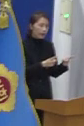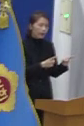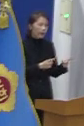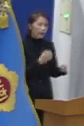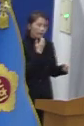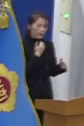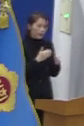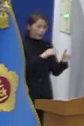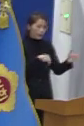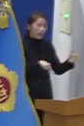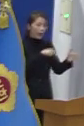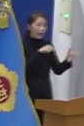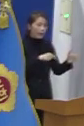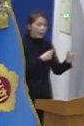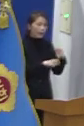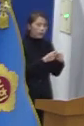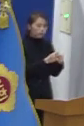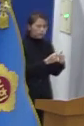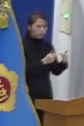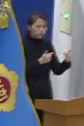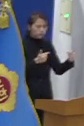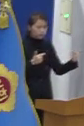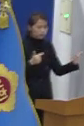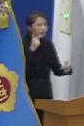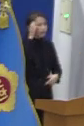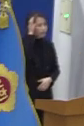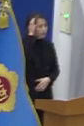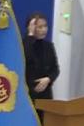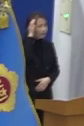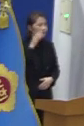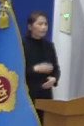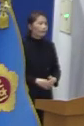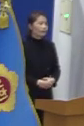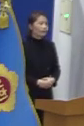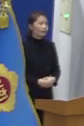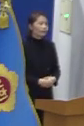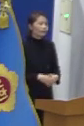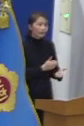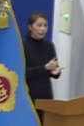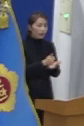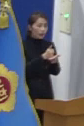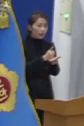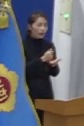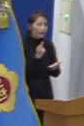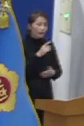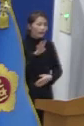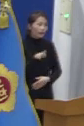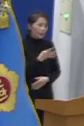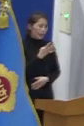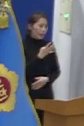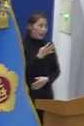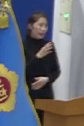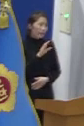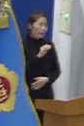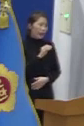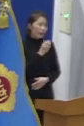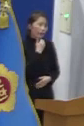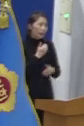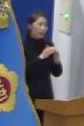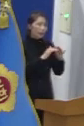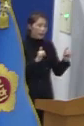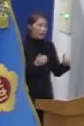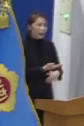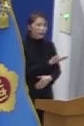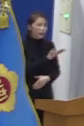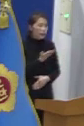우리 경기도에 확산될 것으로 기대합니다. 존경하는 1,400만 도민 여러분,